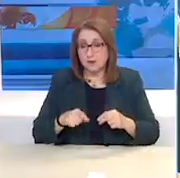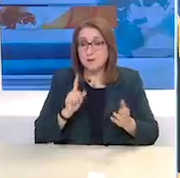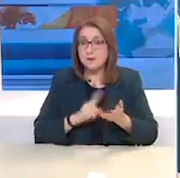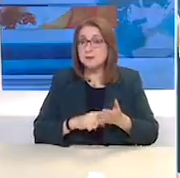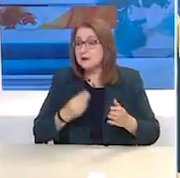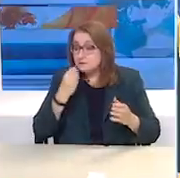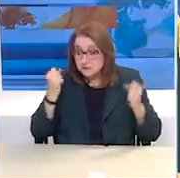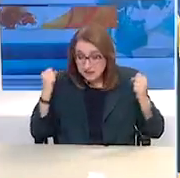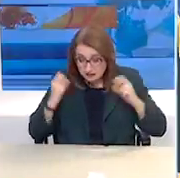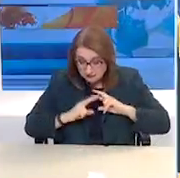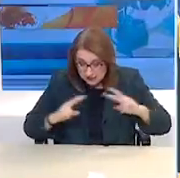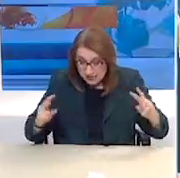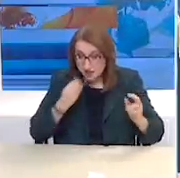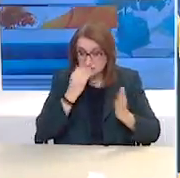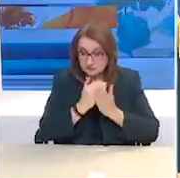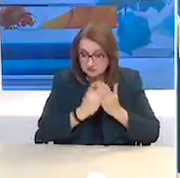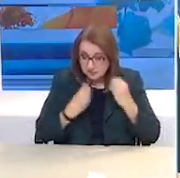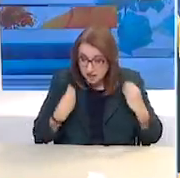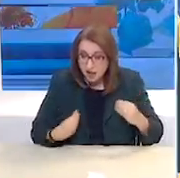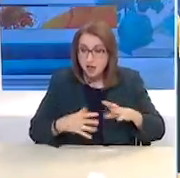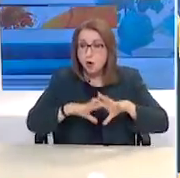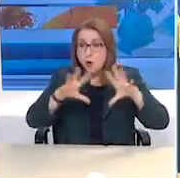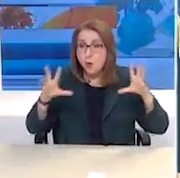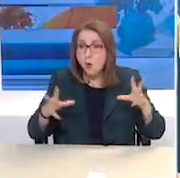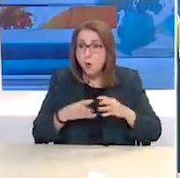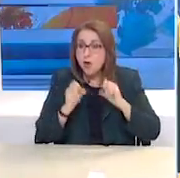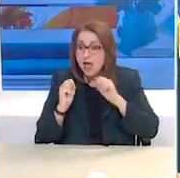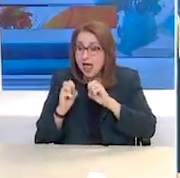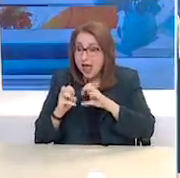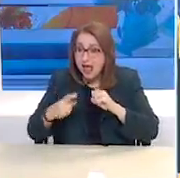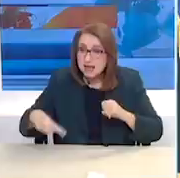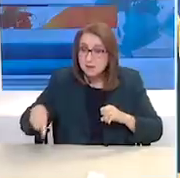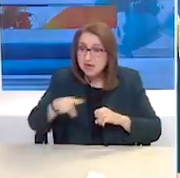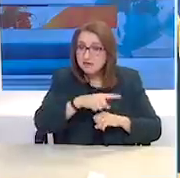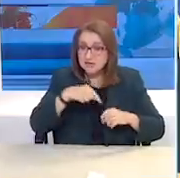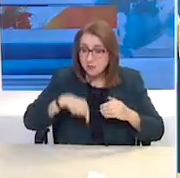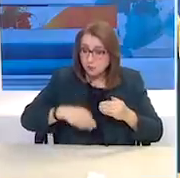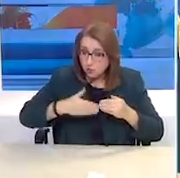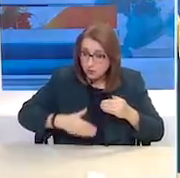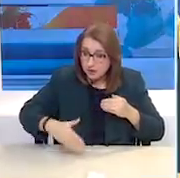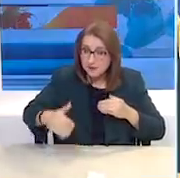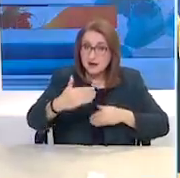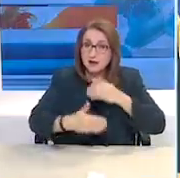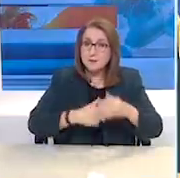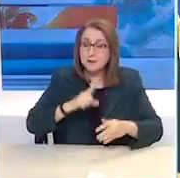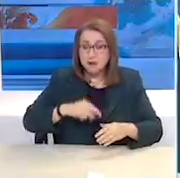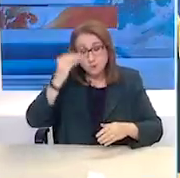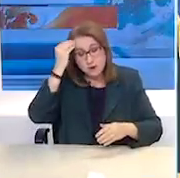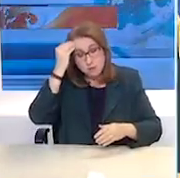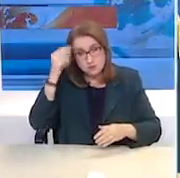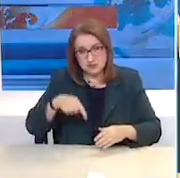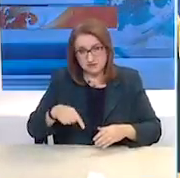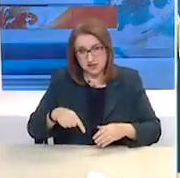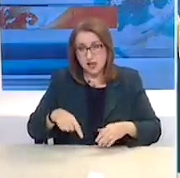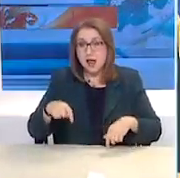συνθήκες υγιεινής, που πρέπει να είναι και στα αντικείμενα εκπαίδευσης όλων μας από εδώ και μπρος για όλες τις γενιές, αλλά αποτελούν και προτεραιότητα